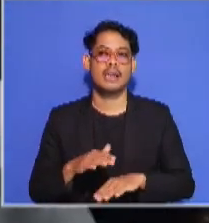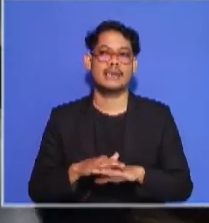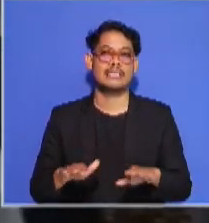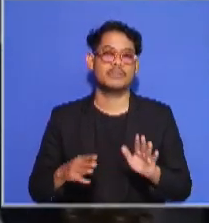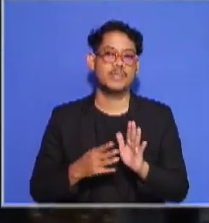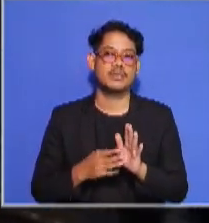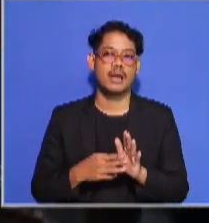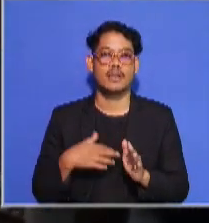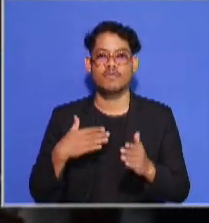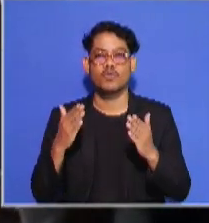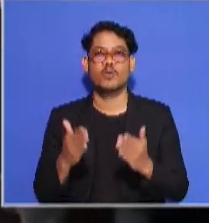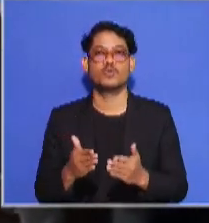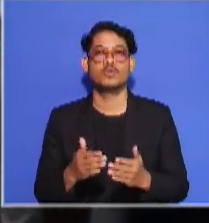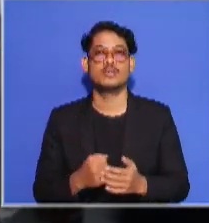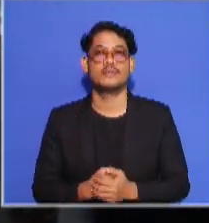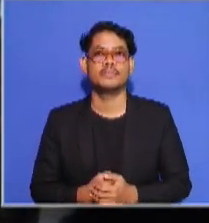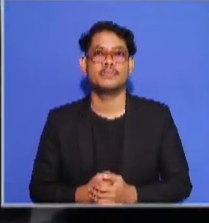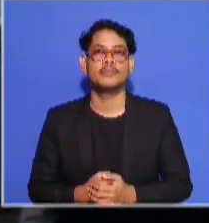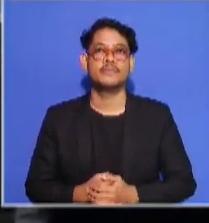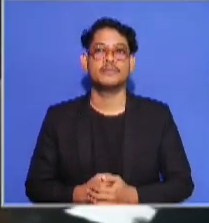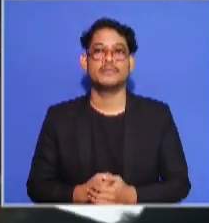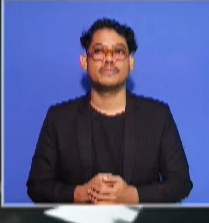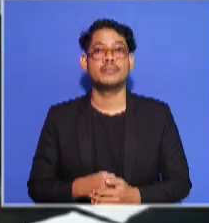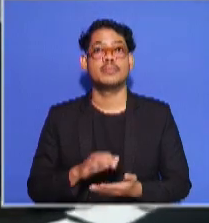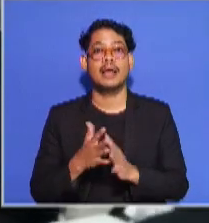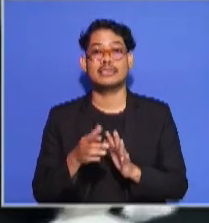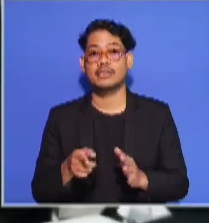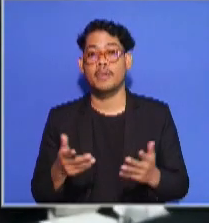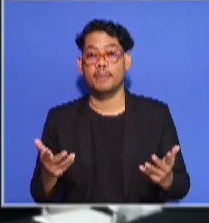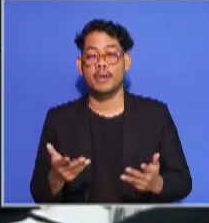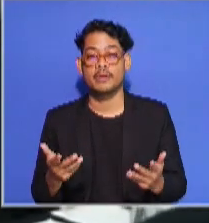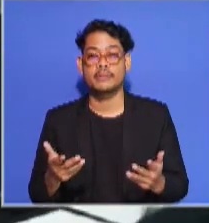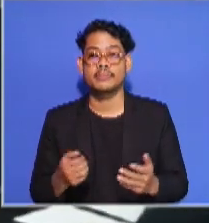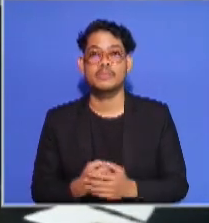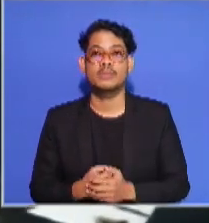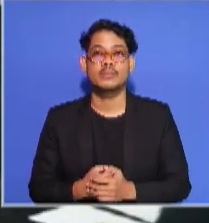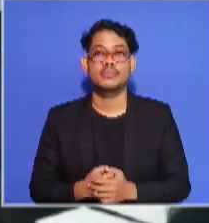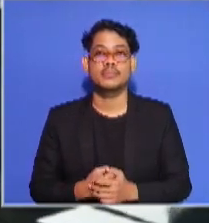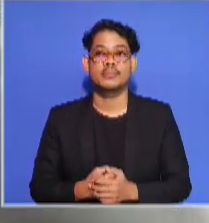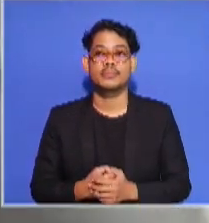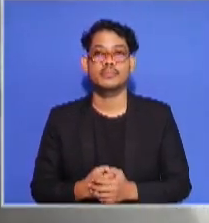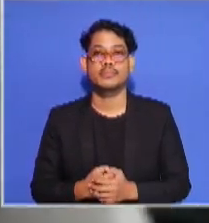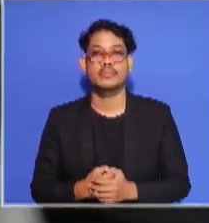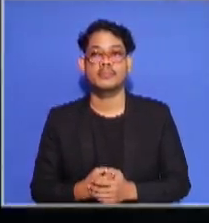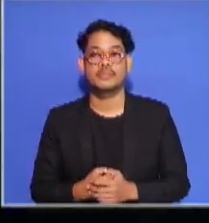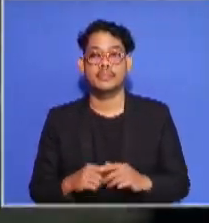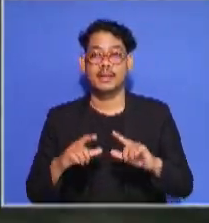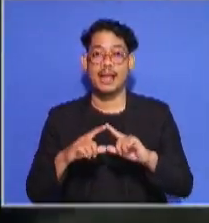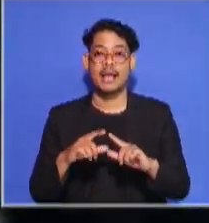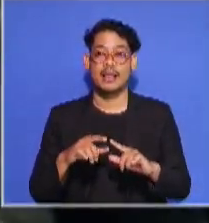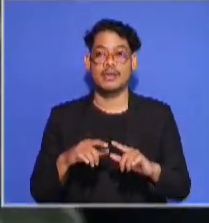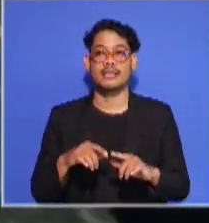tertentu. Oleh karena itu, Indonesian Hotel General Manager Association IHGMA DIY